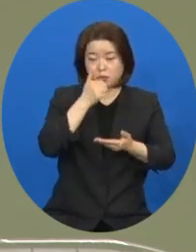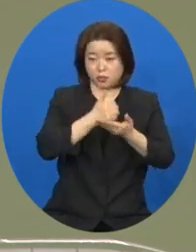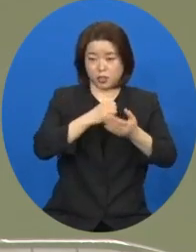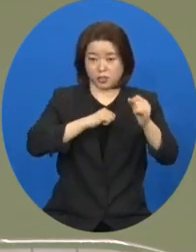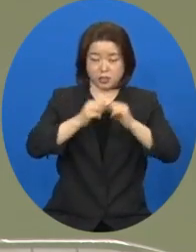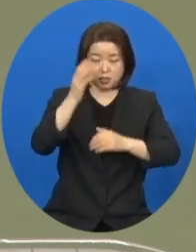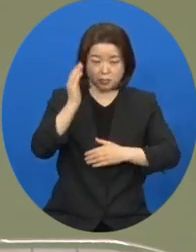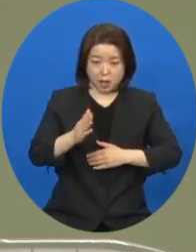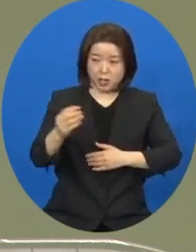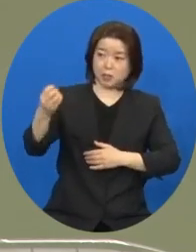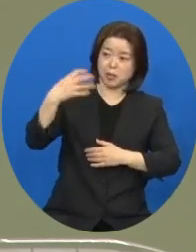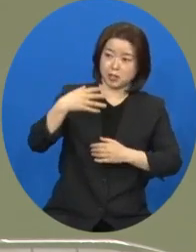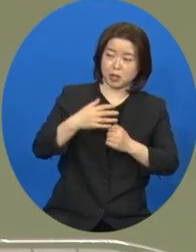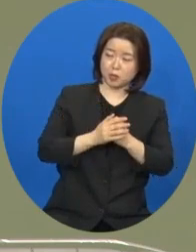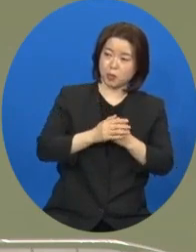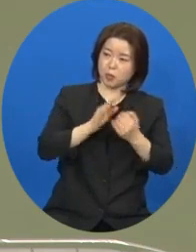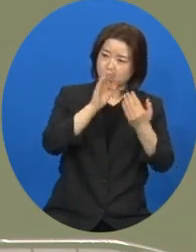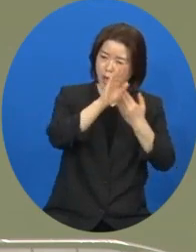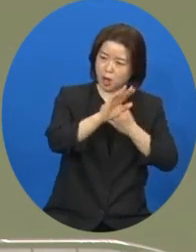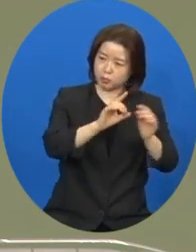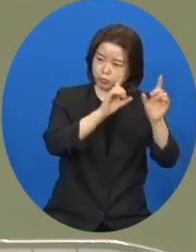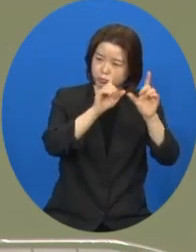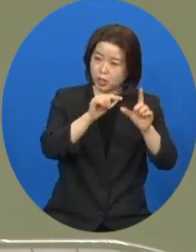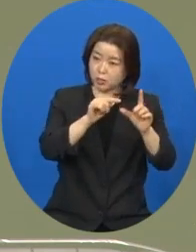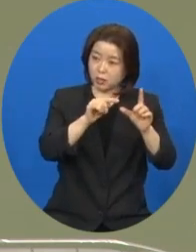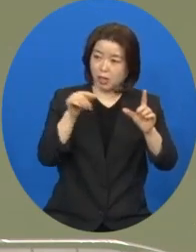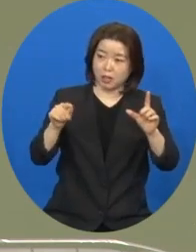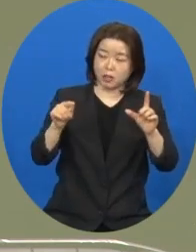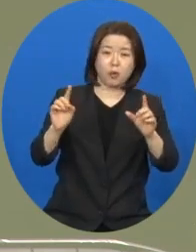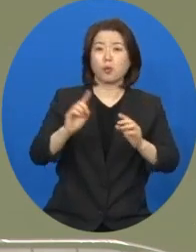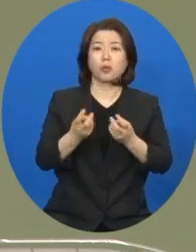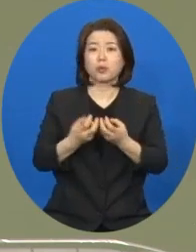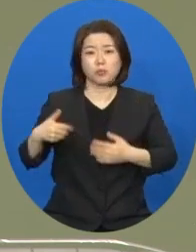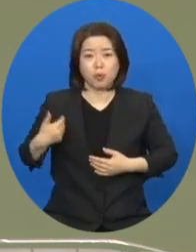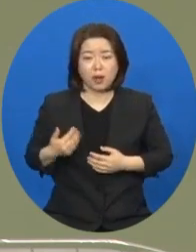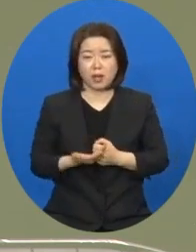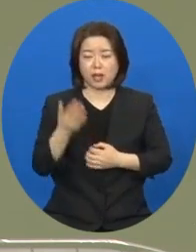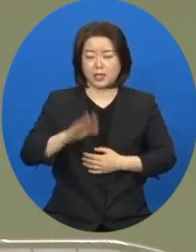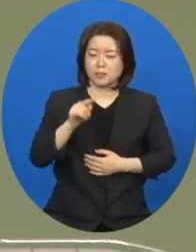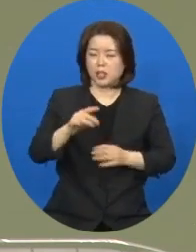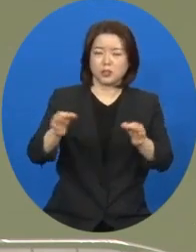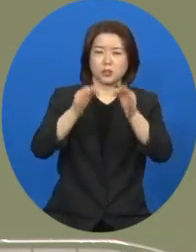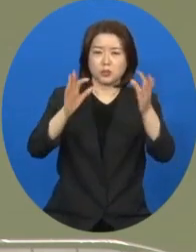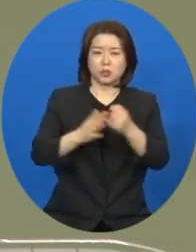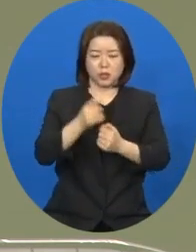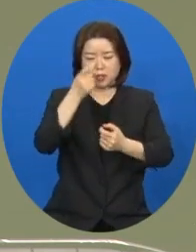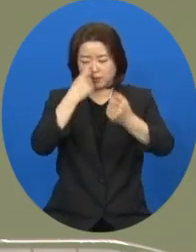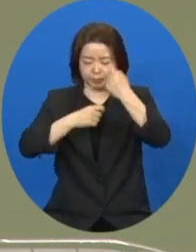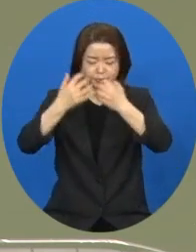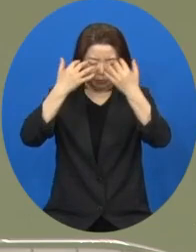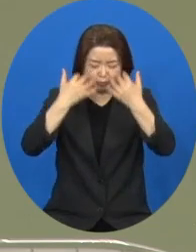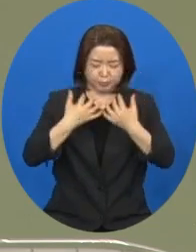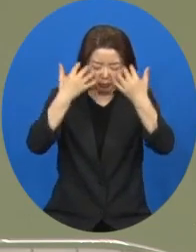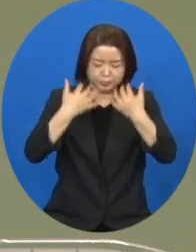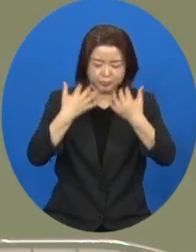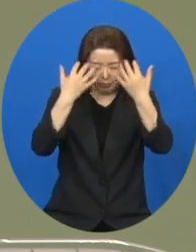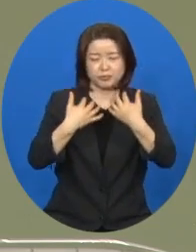지어져요? 그런데 여인은요, 그 순간에 그냥 눈물만 꽉 쏟아지지